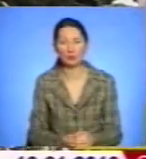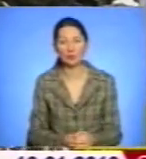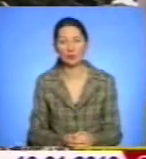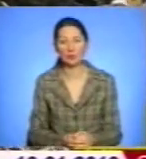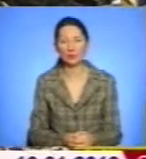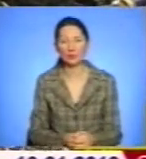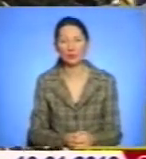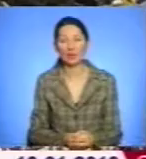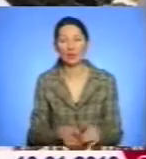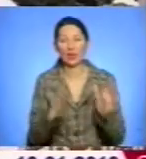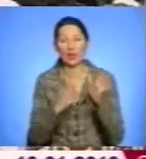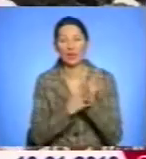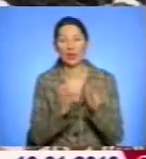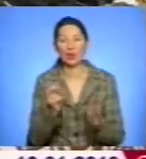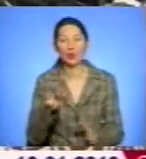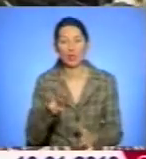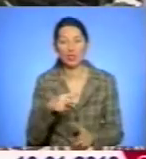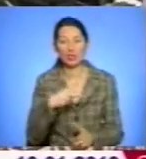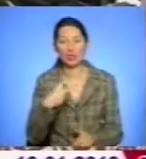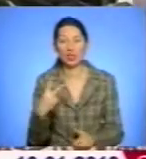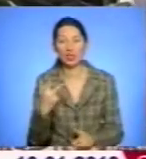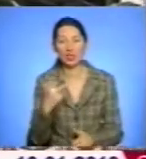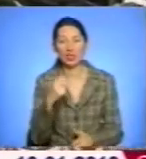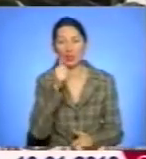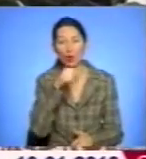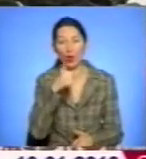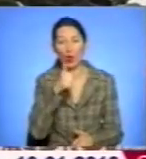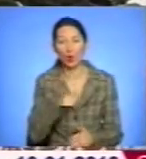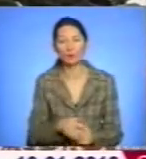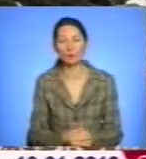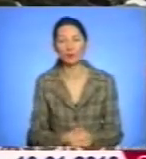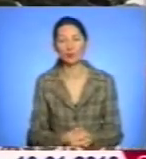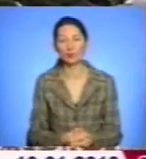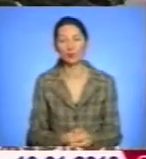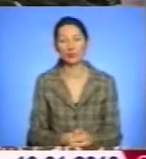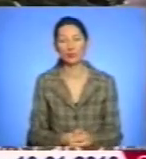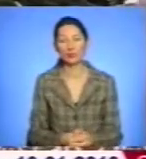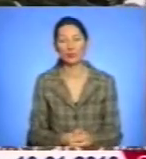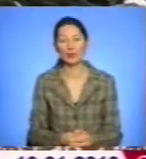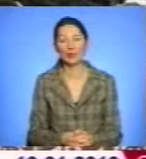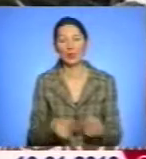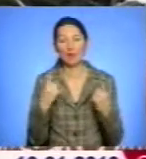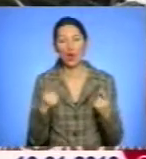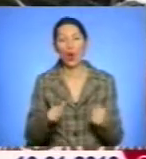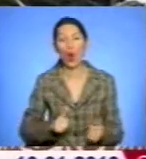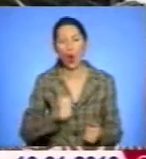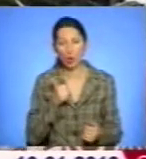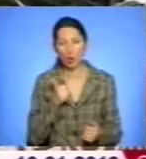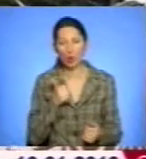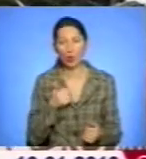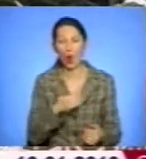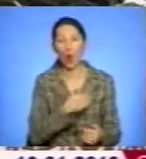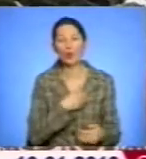Тернопіль 9 січня 2013 року. З великою гордістю